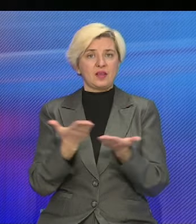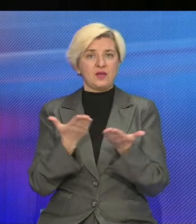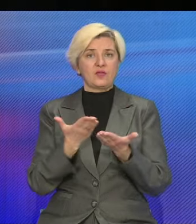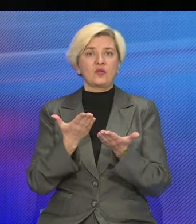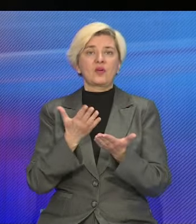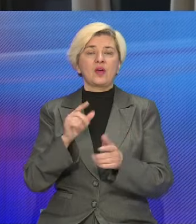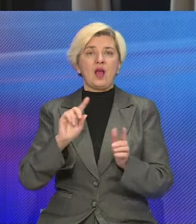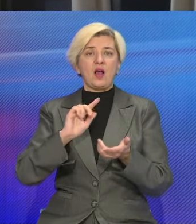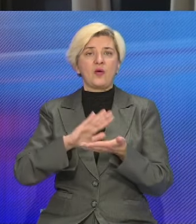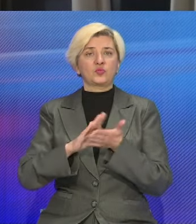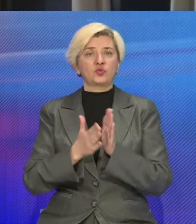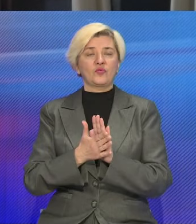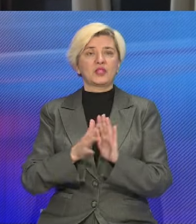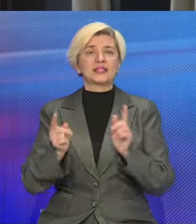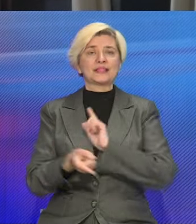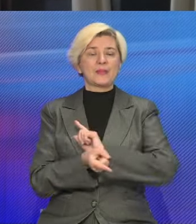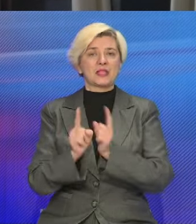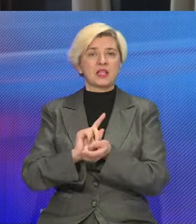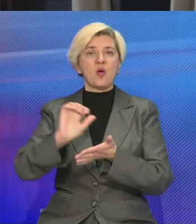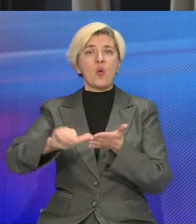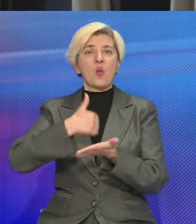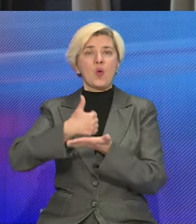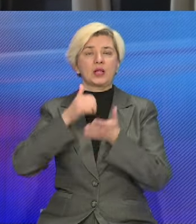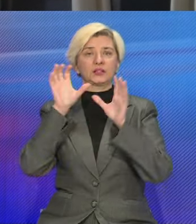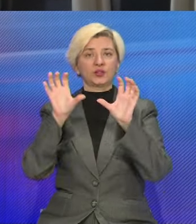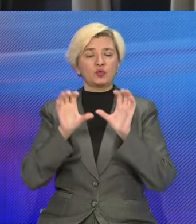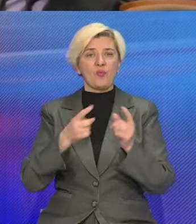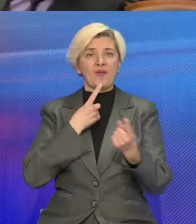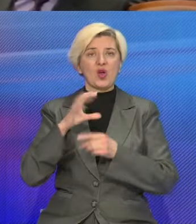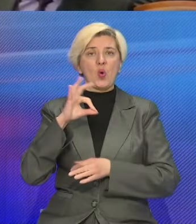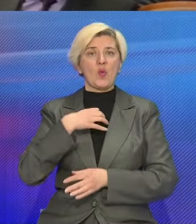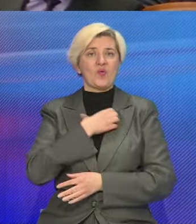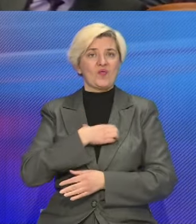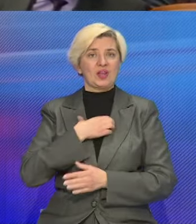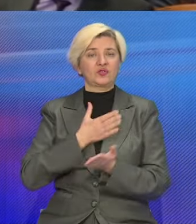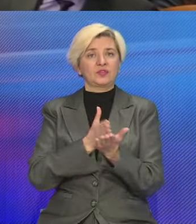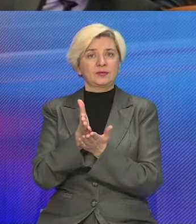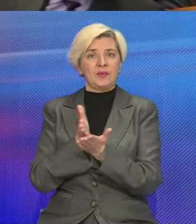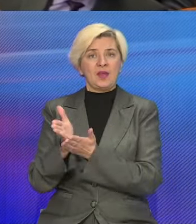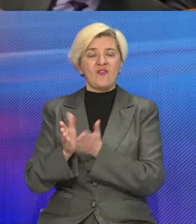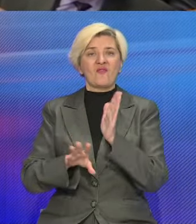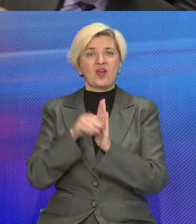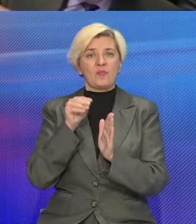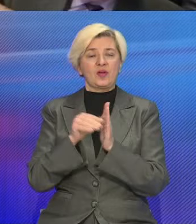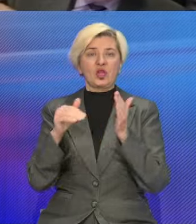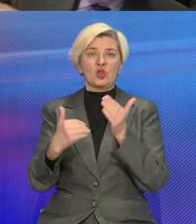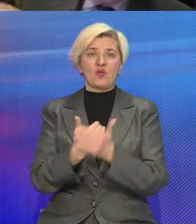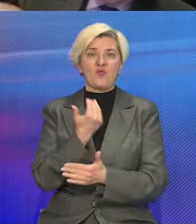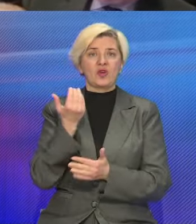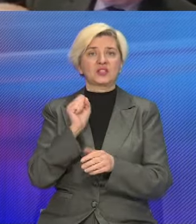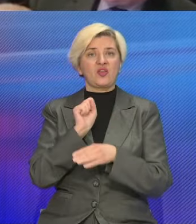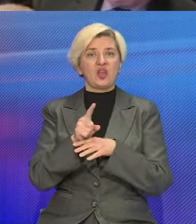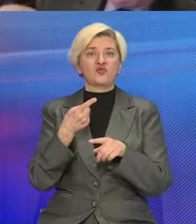прийняти зміни у Конституції. Поговорить об ключових аспектах виборів і нових введеннях – задача, яку перед собою поставила